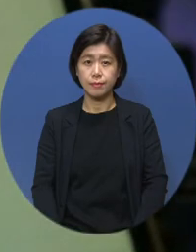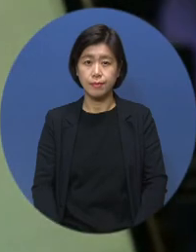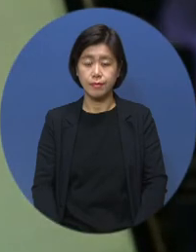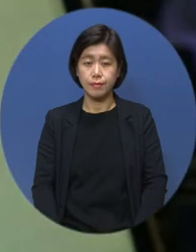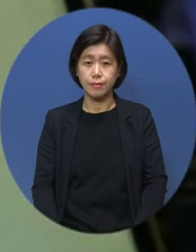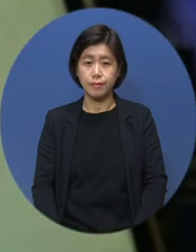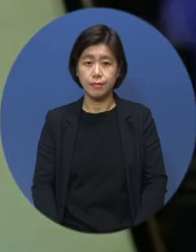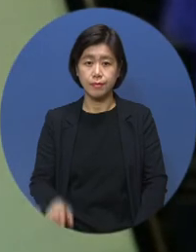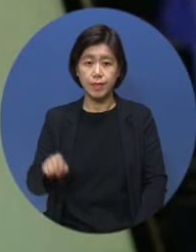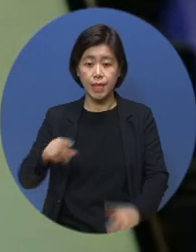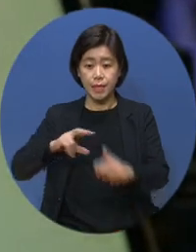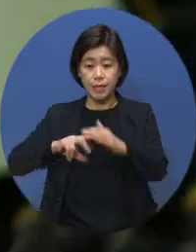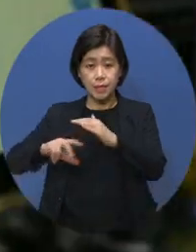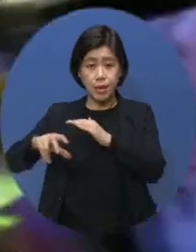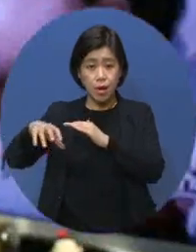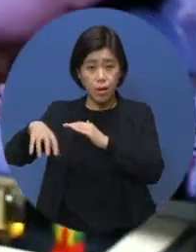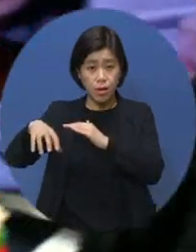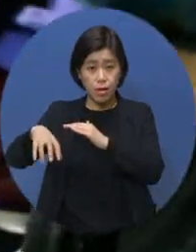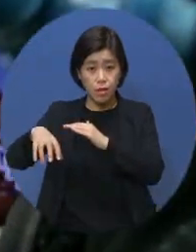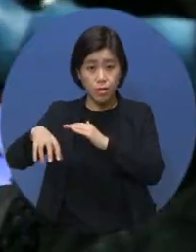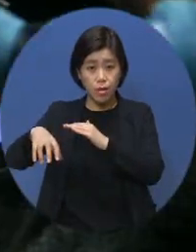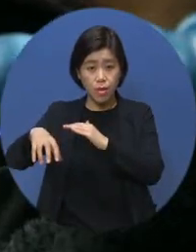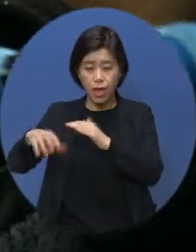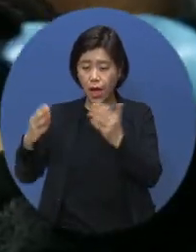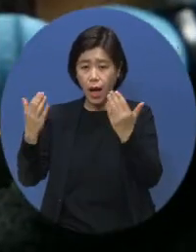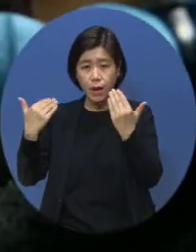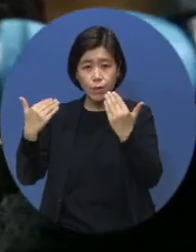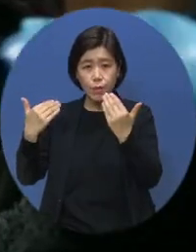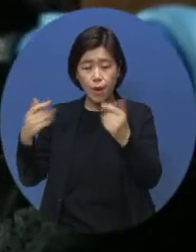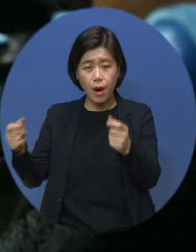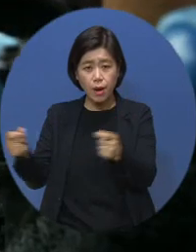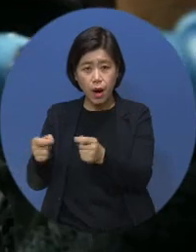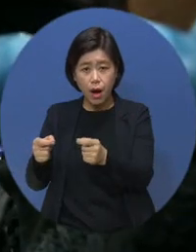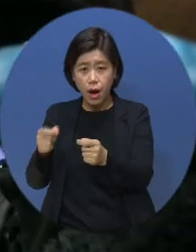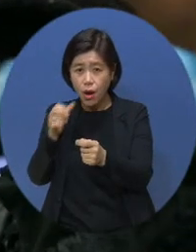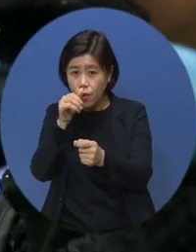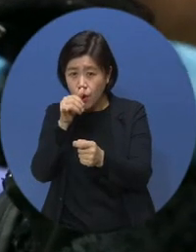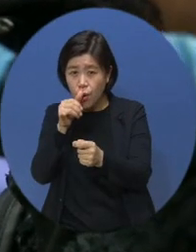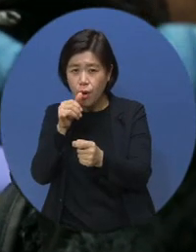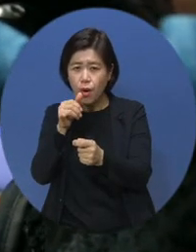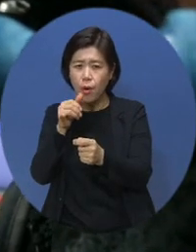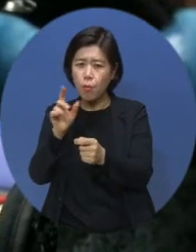얘는 기아 7 여기서 거리가 어떻게 될지도 모르니까